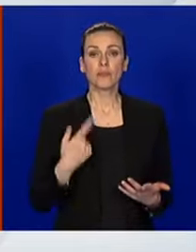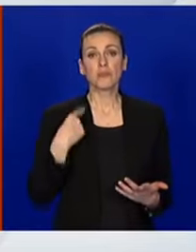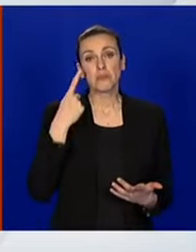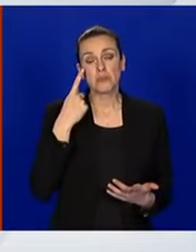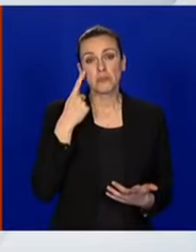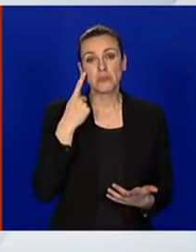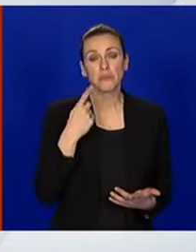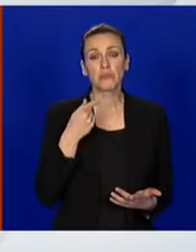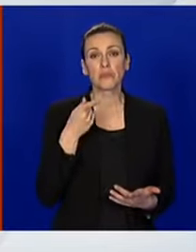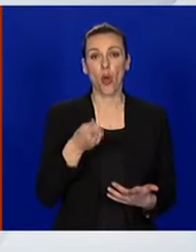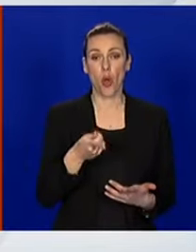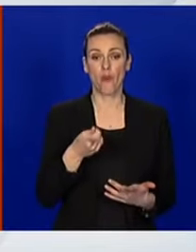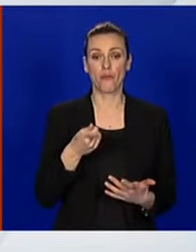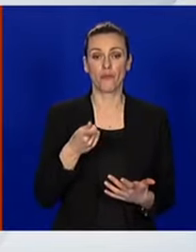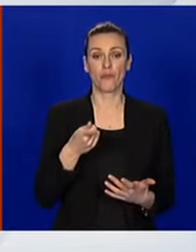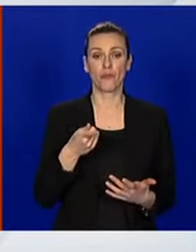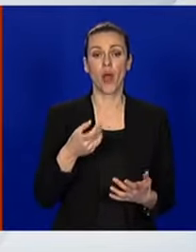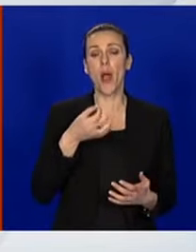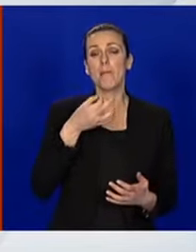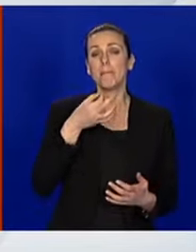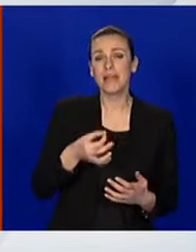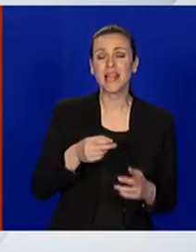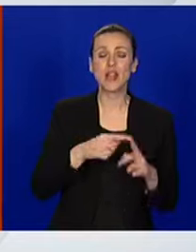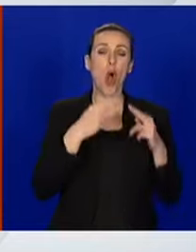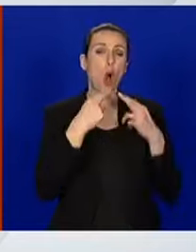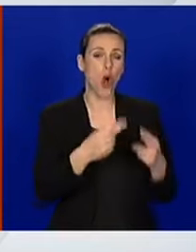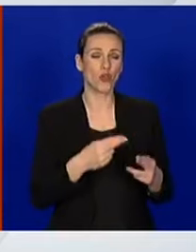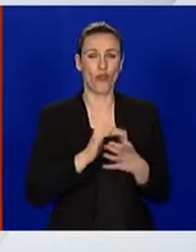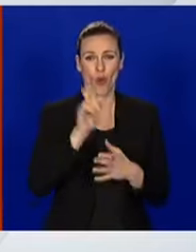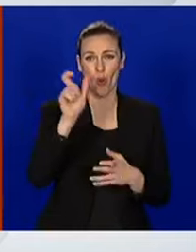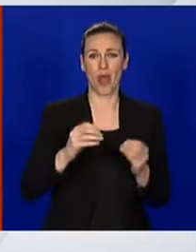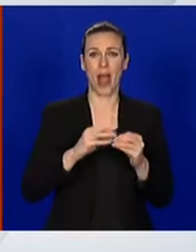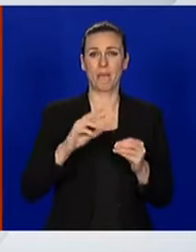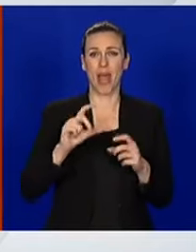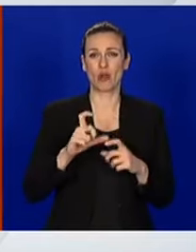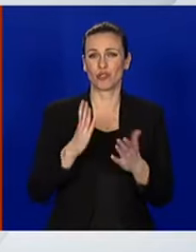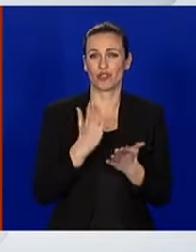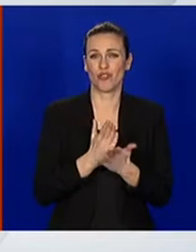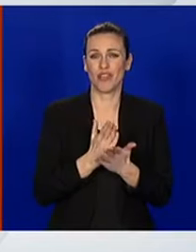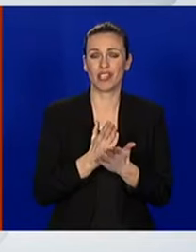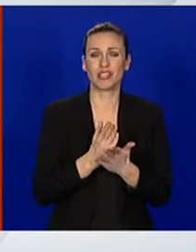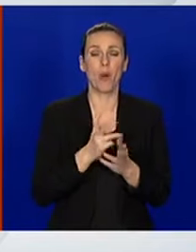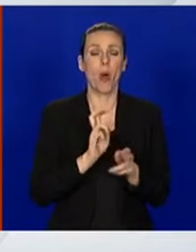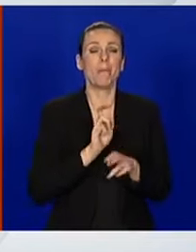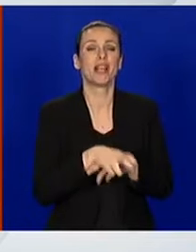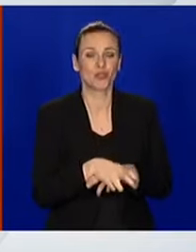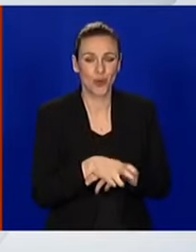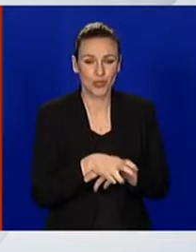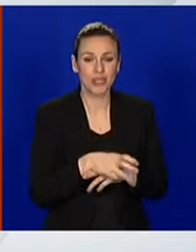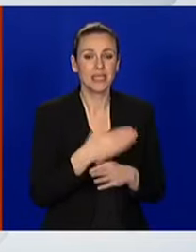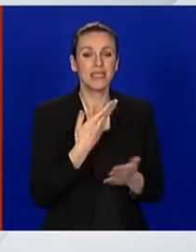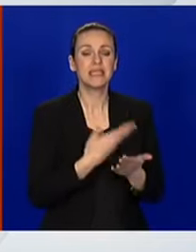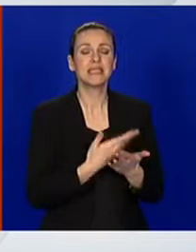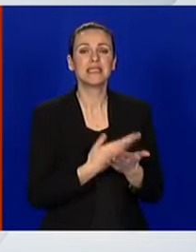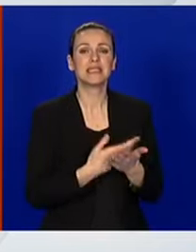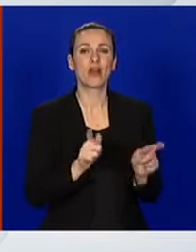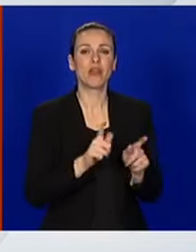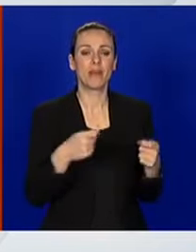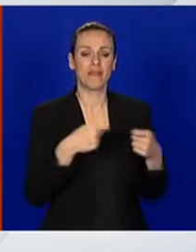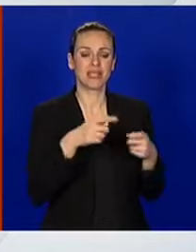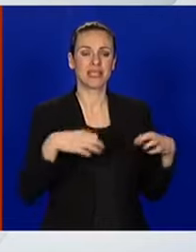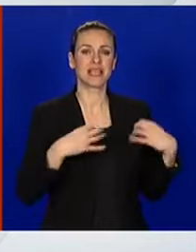Pretpostavljam da je ovo pitanje odgovor kolega Beroš preskočio, jer nije vezan za